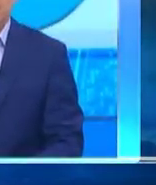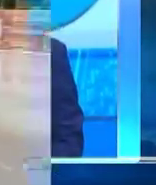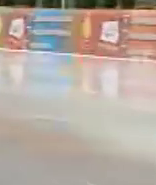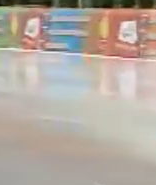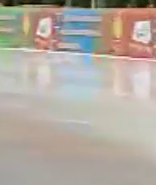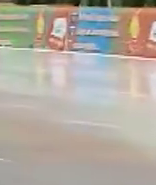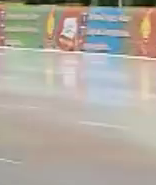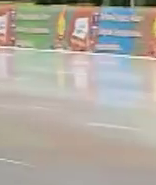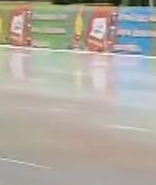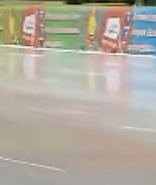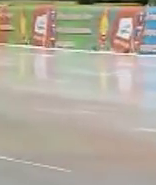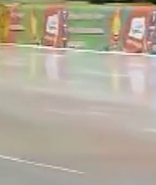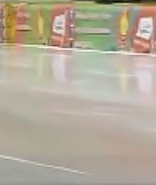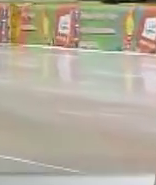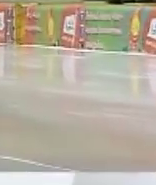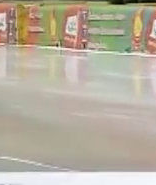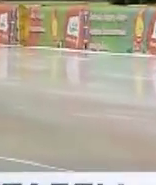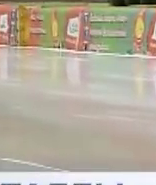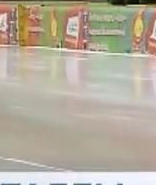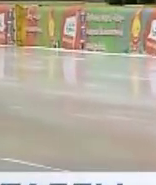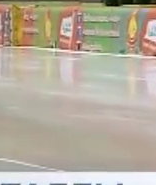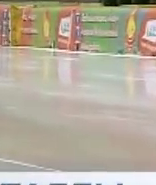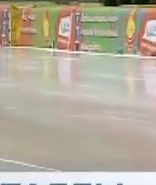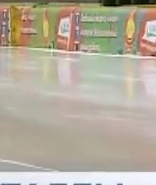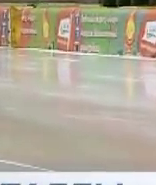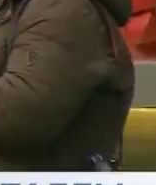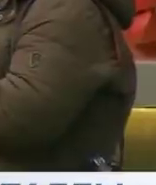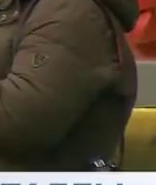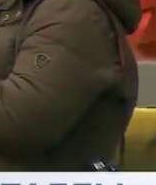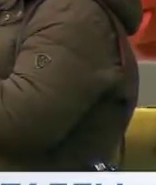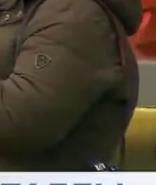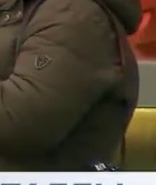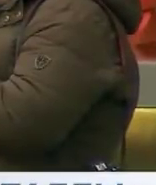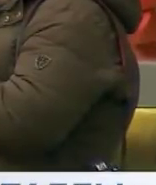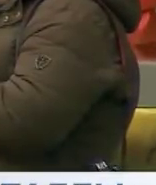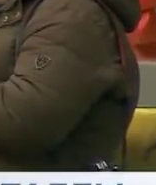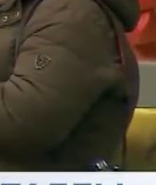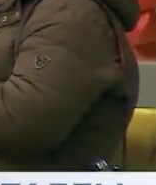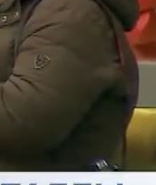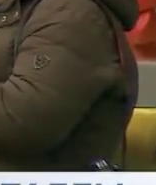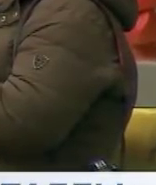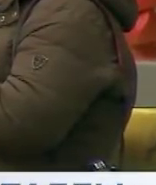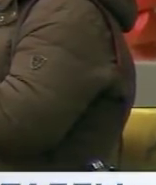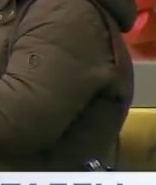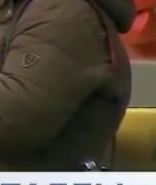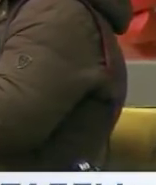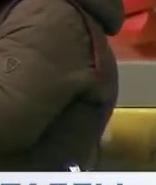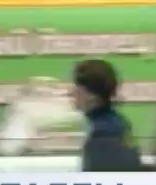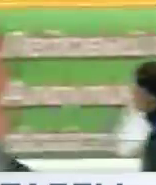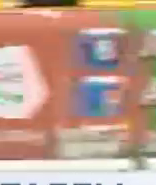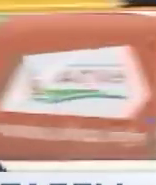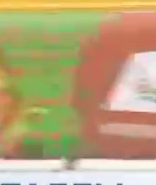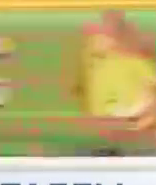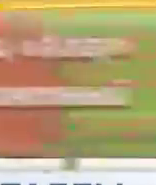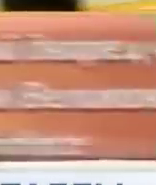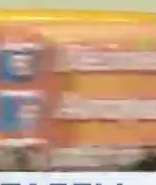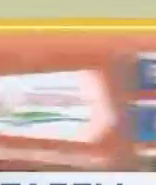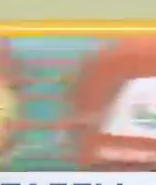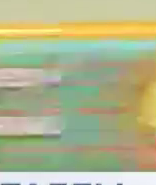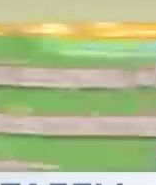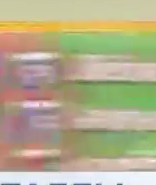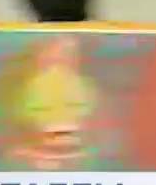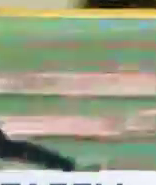пен Екатерина Айдова жеңіске жетті. Маусымға нүкте қойған конькишілердің мәселесі енді арнайы жиында талқыға түседі. Салаға жауапты